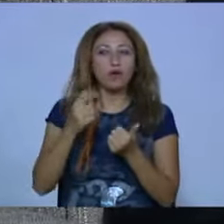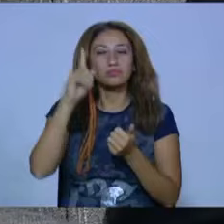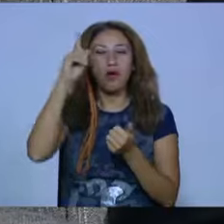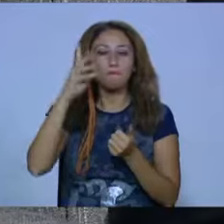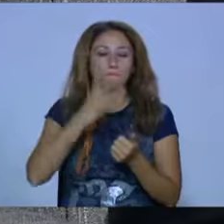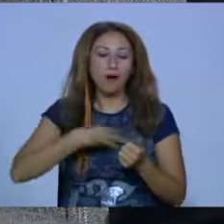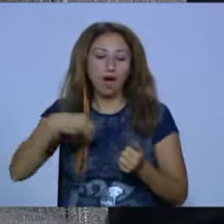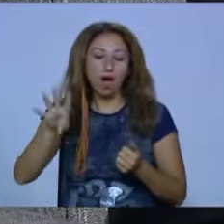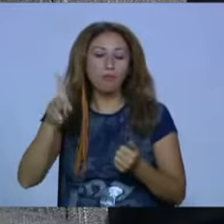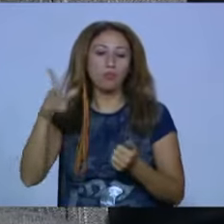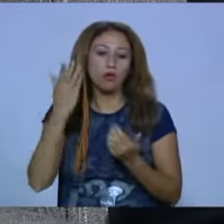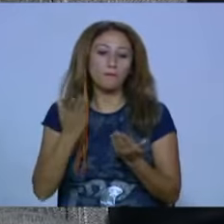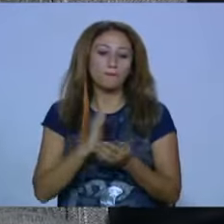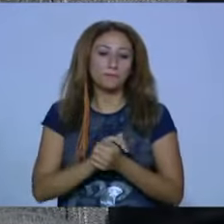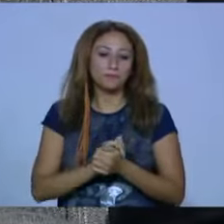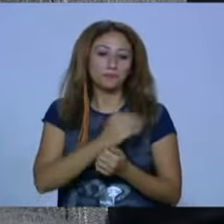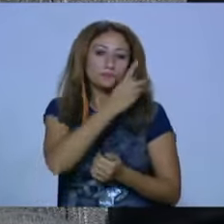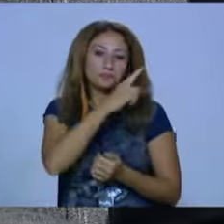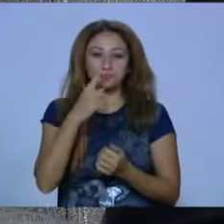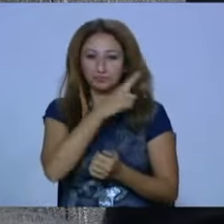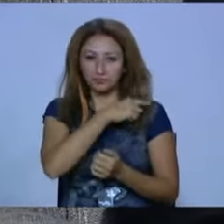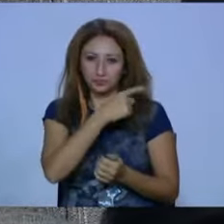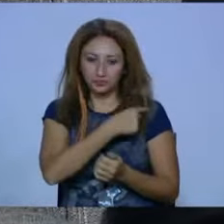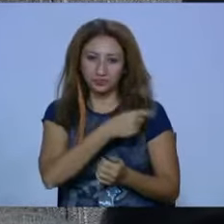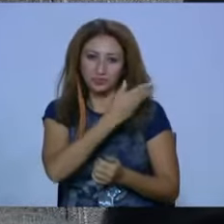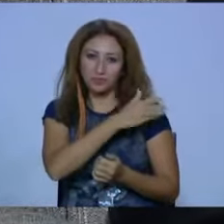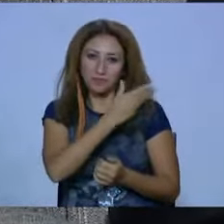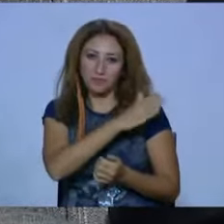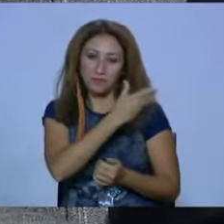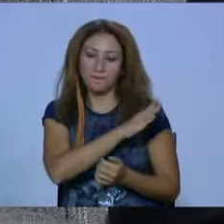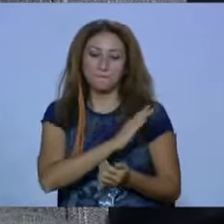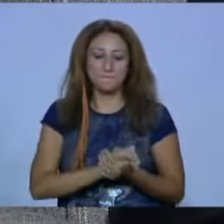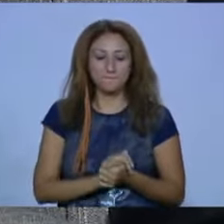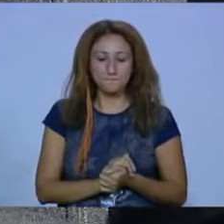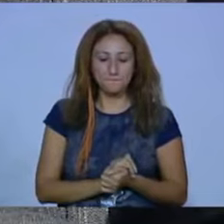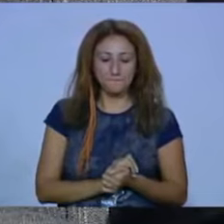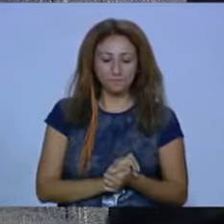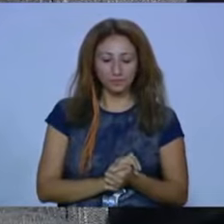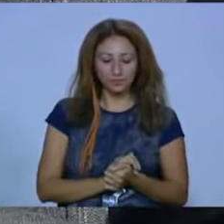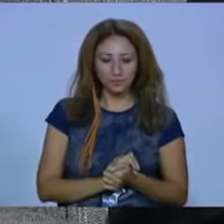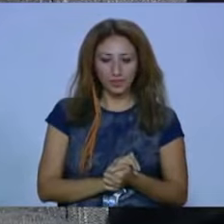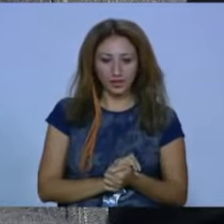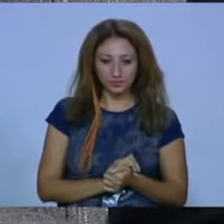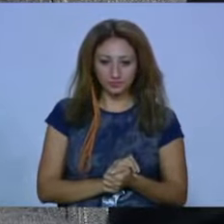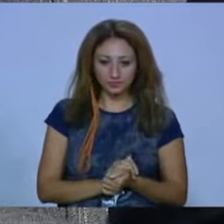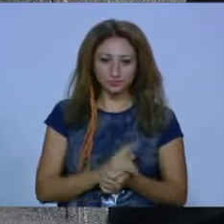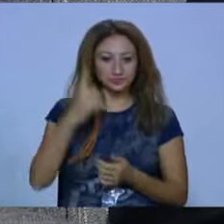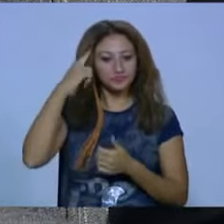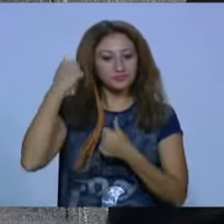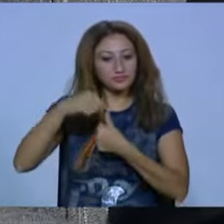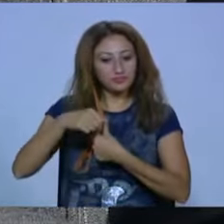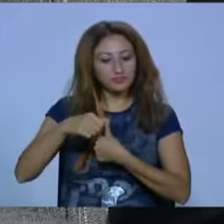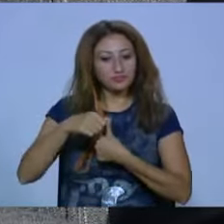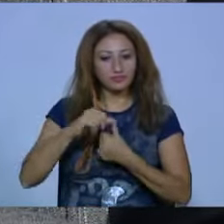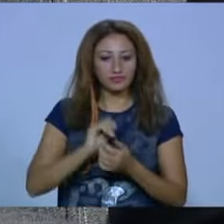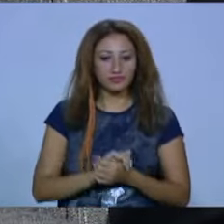والمغفرة. بتكلم عن نجم الكوميديا الإنسان قبل الفنان علاء ولي الدين في ذكرى ميلاده.